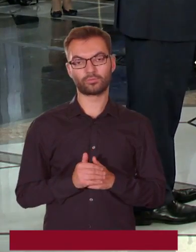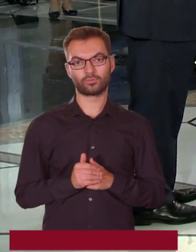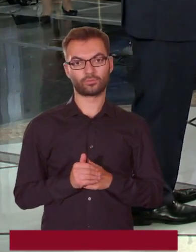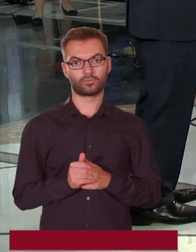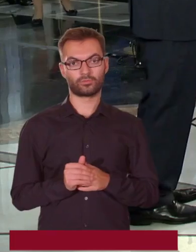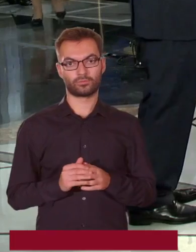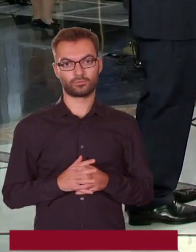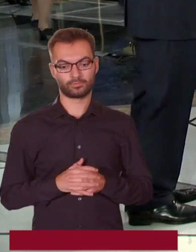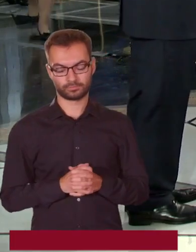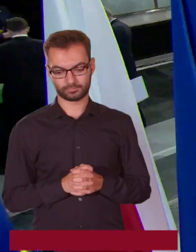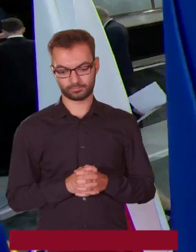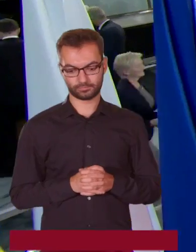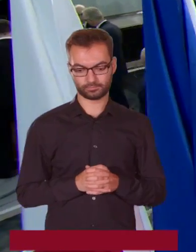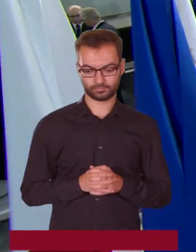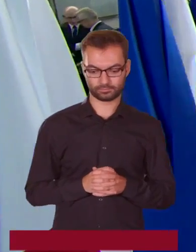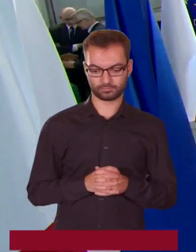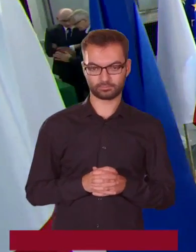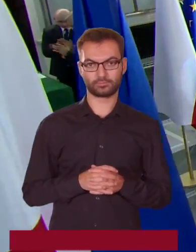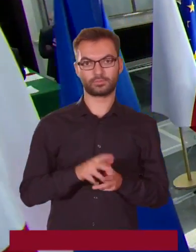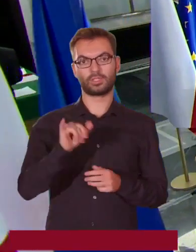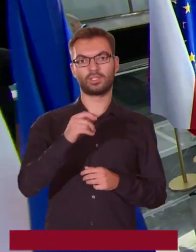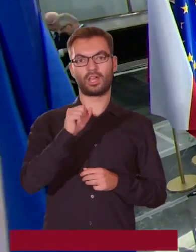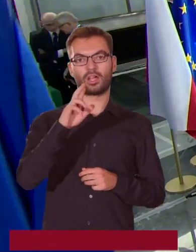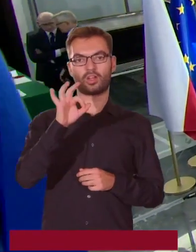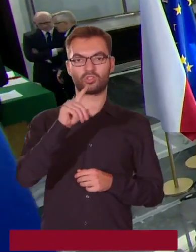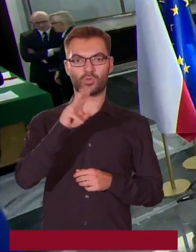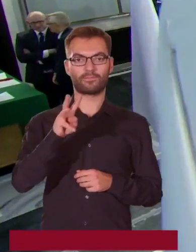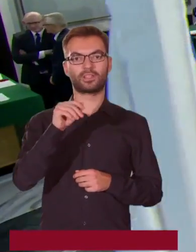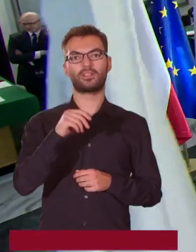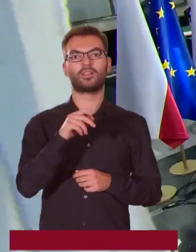Poproszę pana Jarosława Aleksandra Kaczyńskiego.